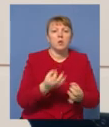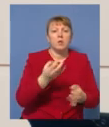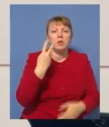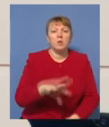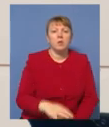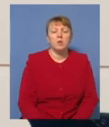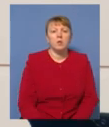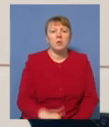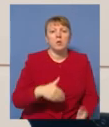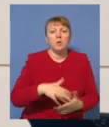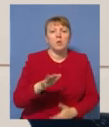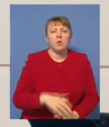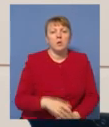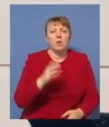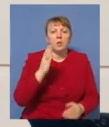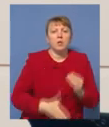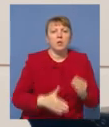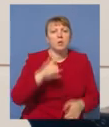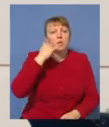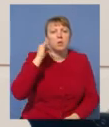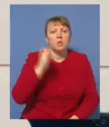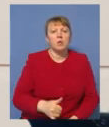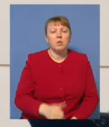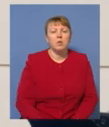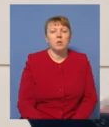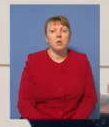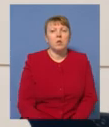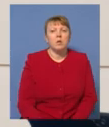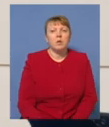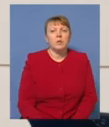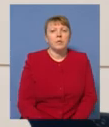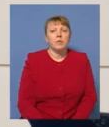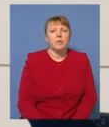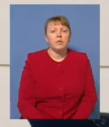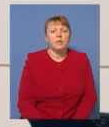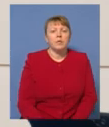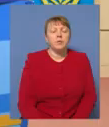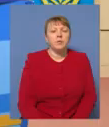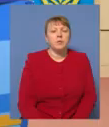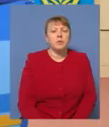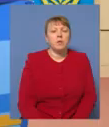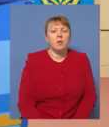И вообще лучше сразу... Прерывать разговор. Трубку положить, да. Второе.